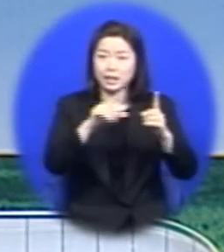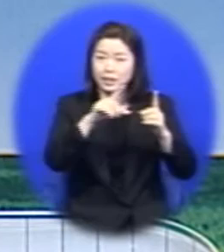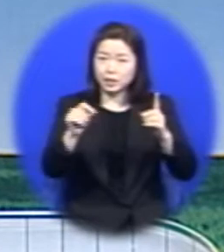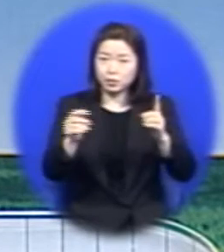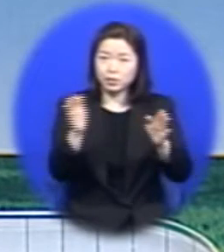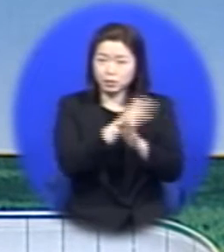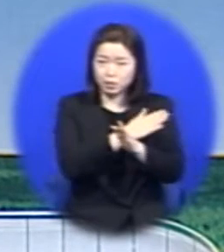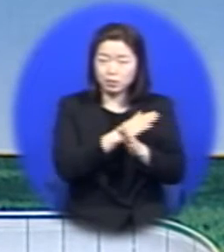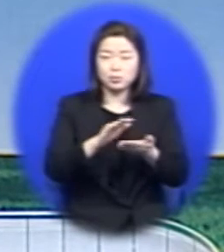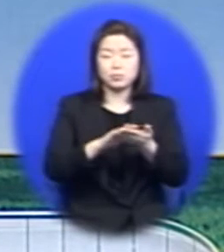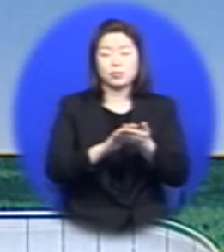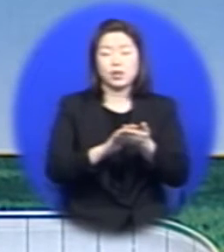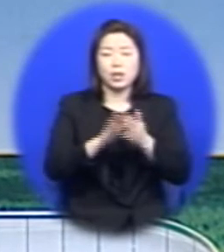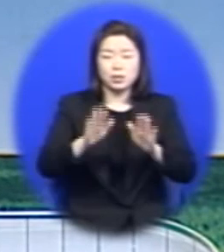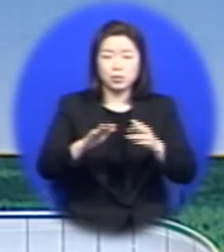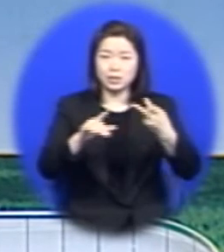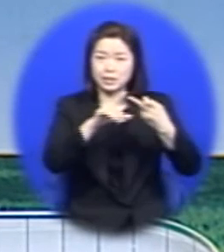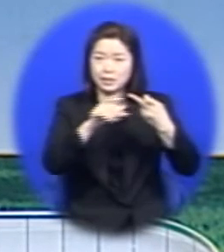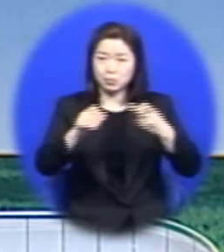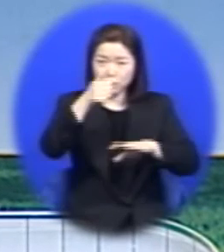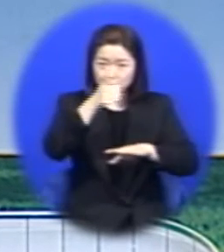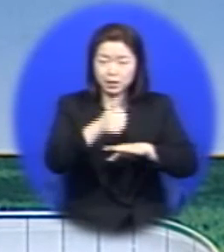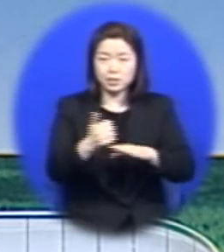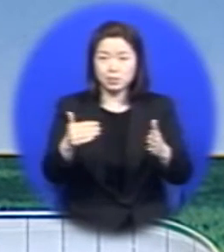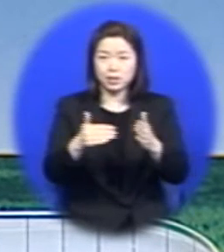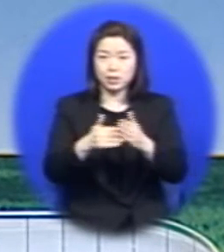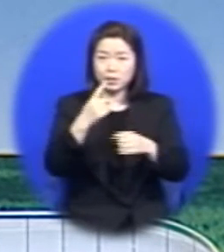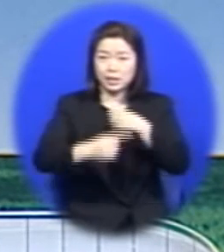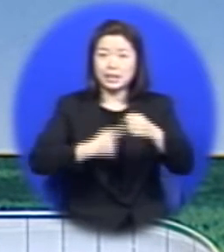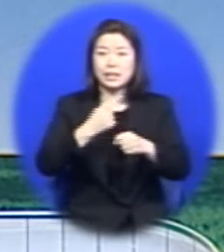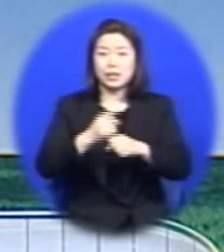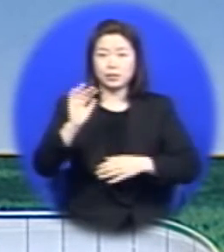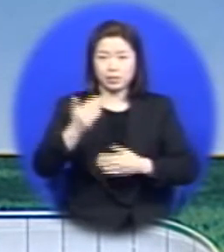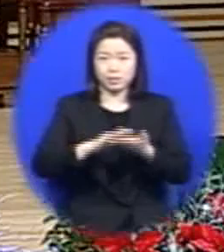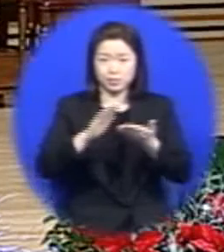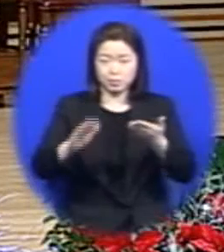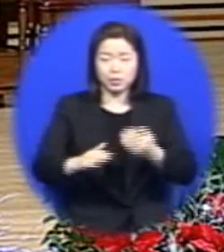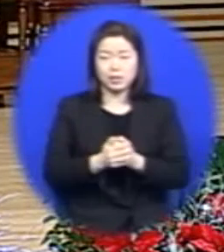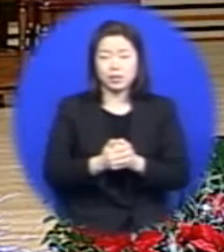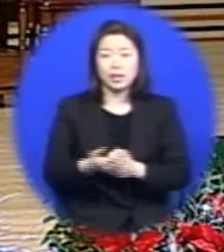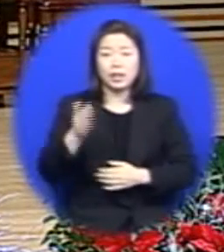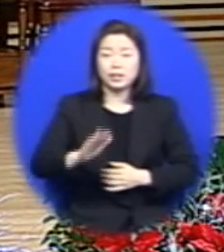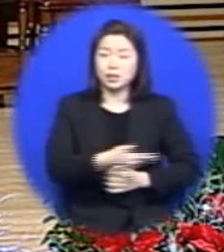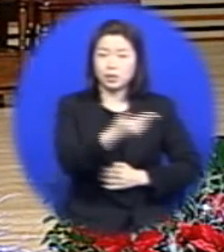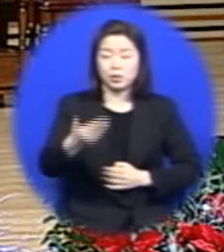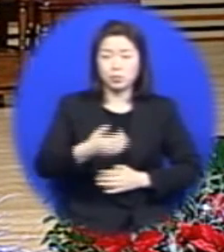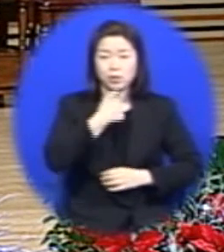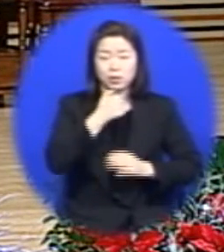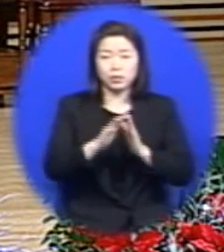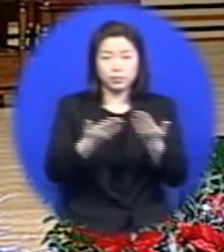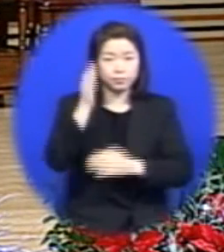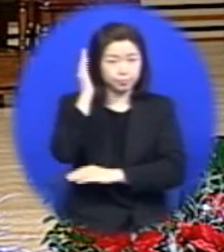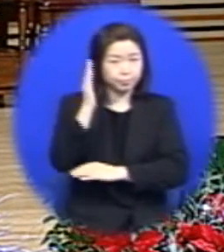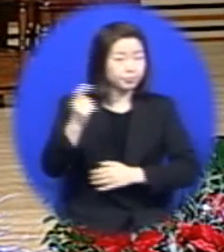주부터 이제 12월 마지막까지 꼭 1년이 걸리는 것 같습니다. 그런데 여러분, 로마서 강해 설교를